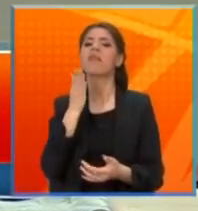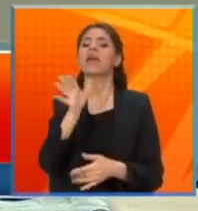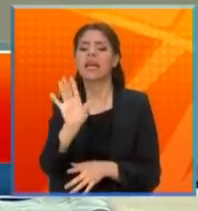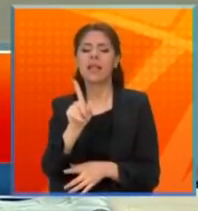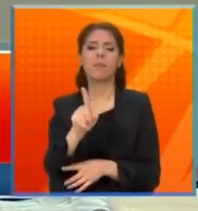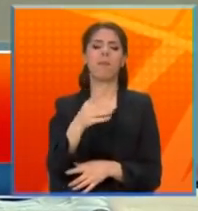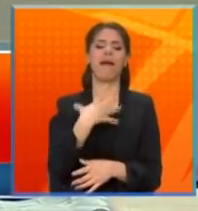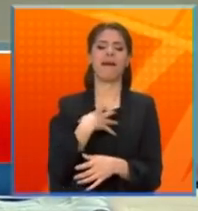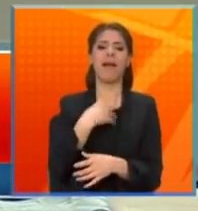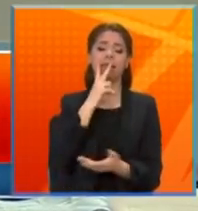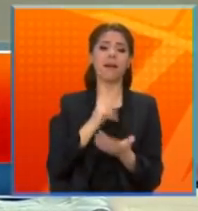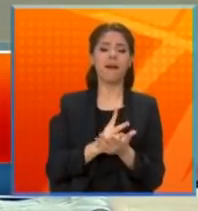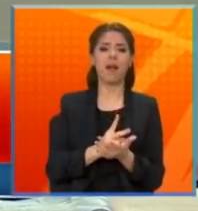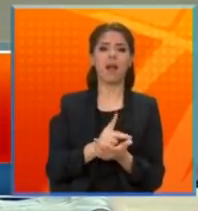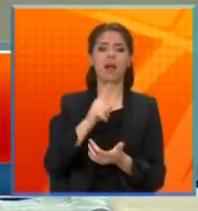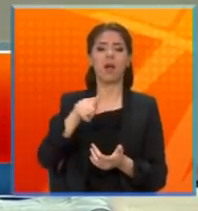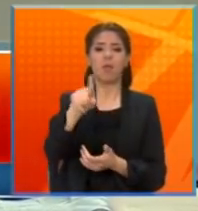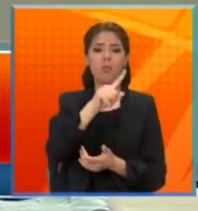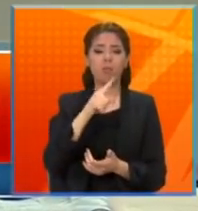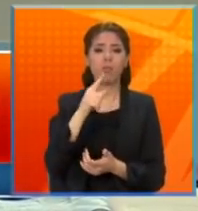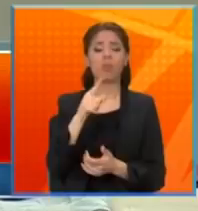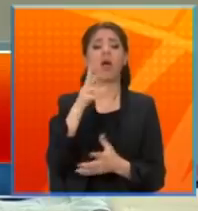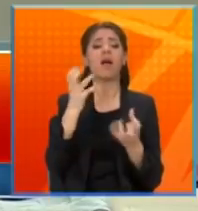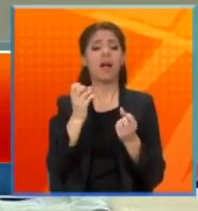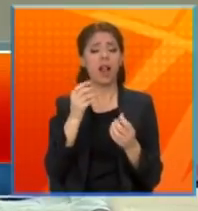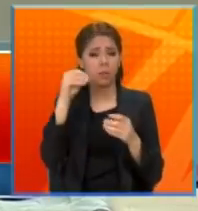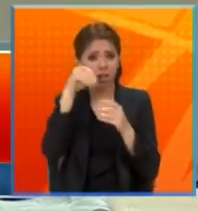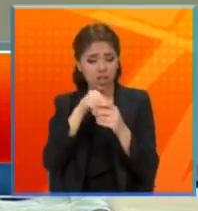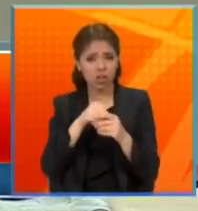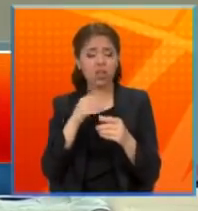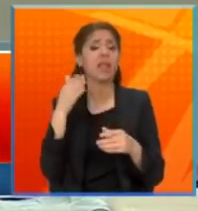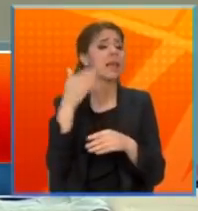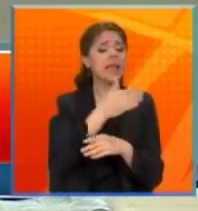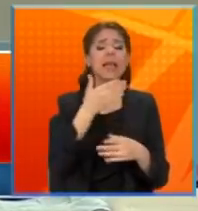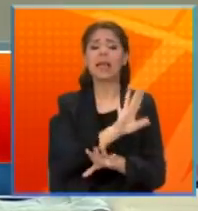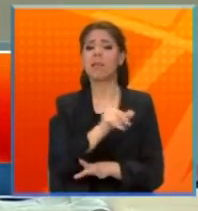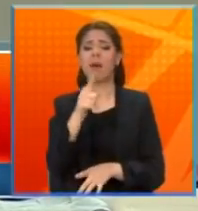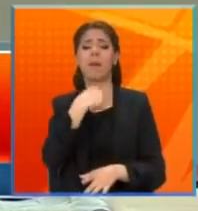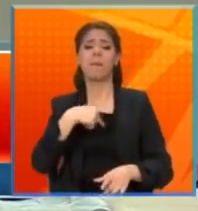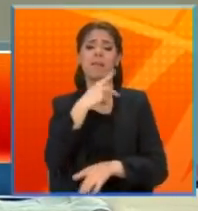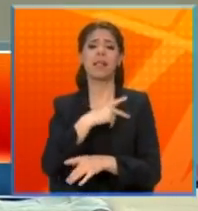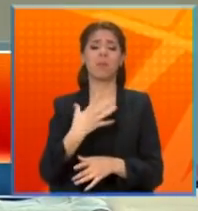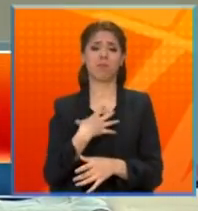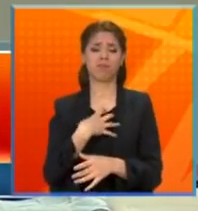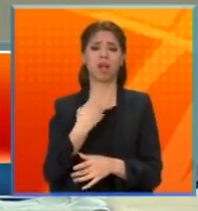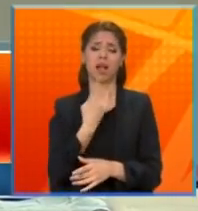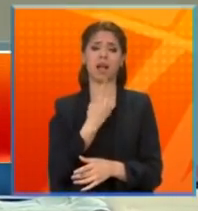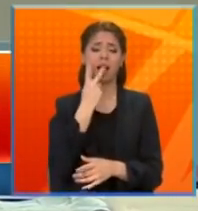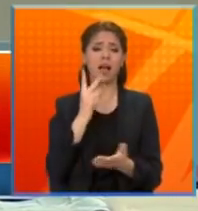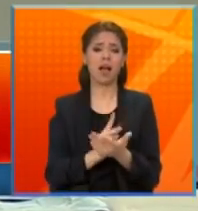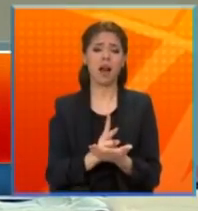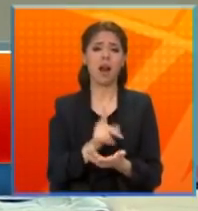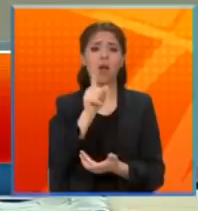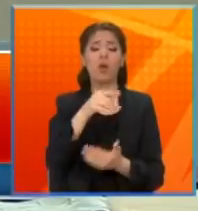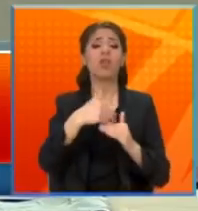gitmemekte irade sahibiyiz. Kalabalık içine girip girmemekte irade sahibiyiz.